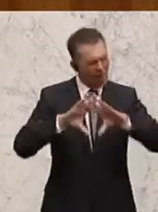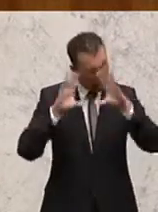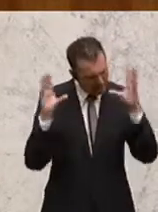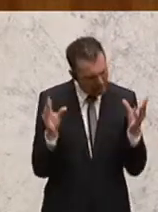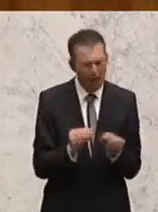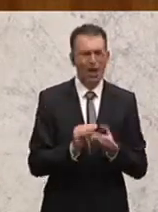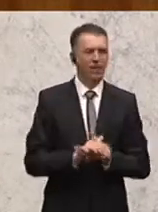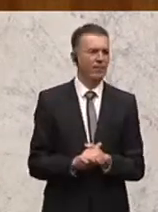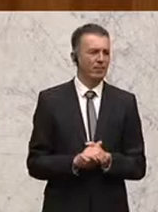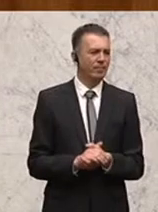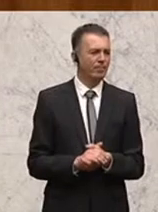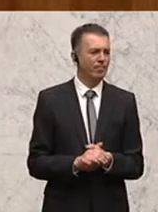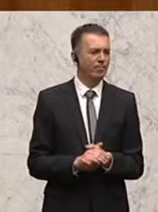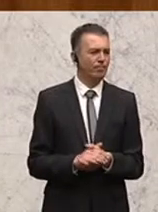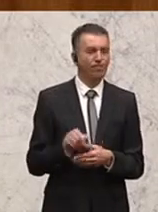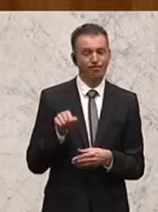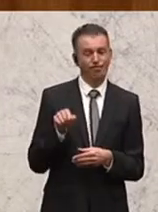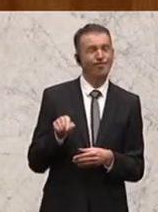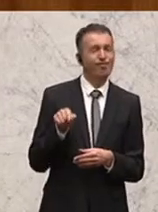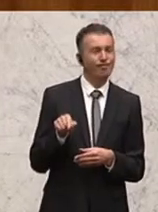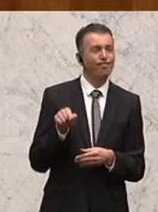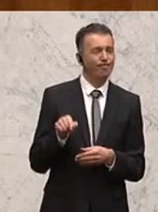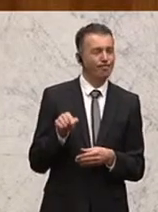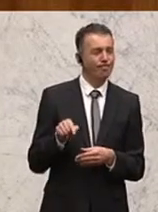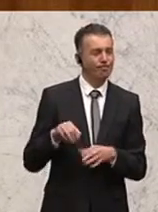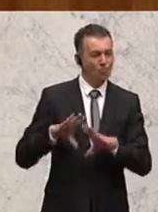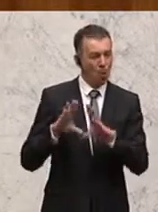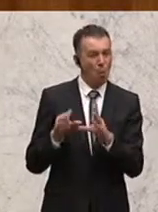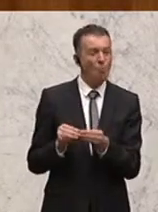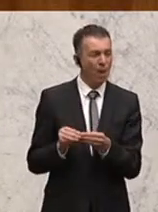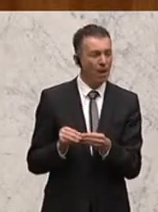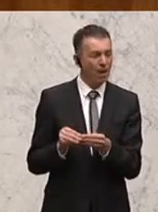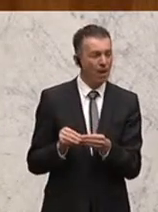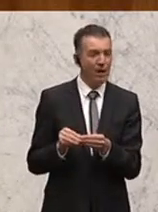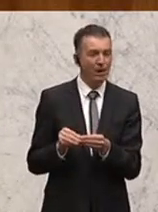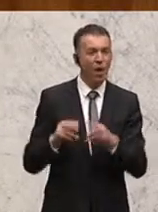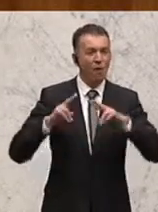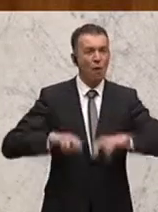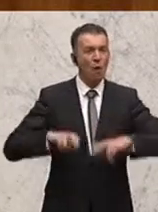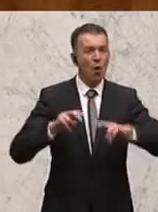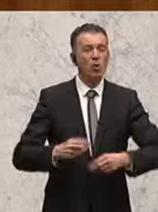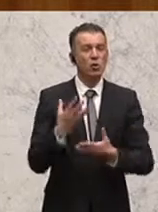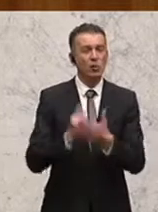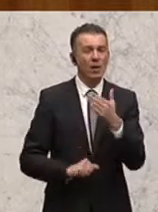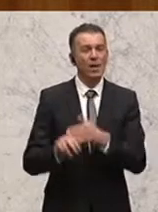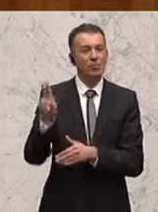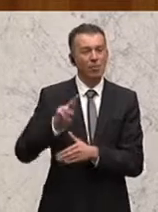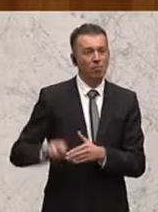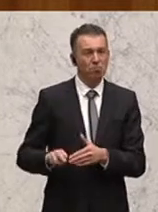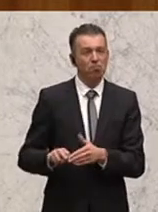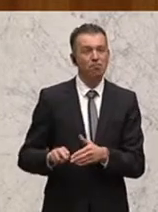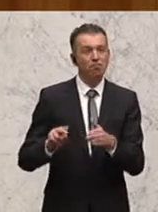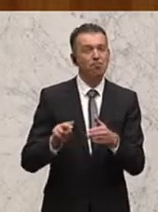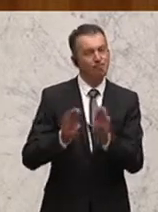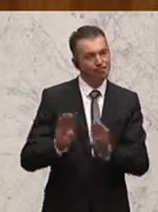allen die Exemplare die sehr umfangreichen Exemplare des Forschungsergebnisses Vorarlberg präsentiert.